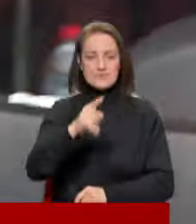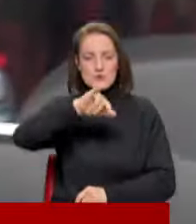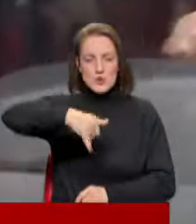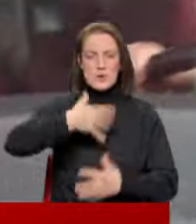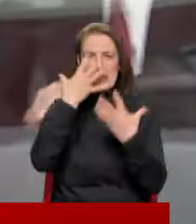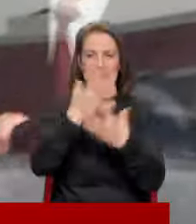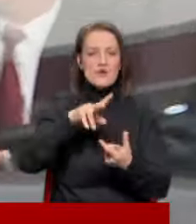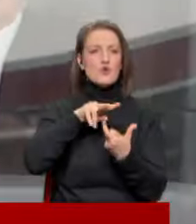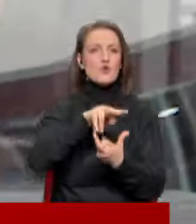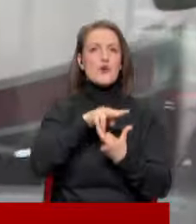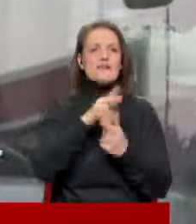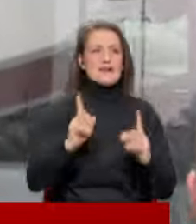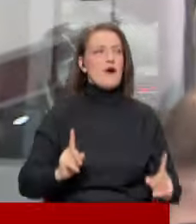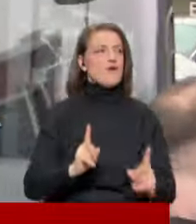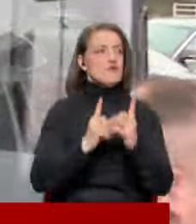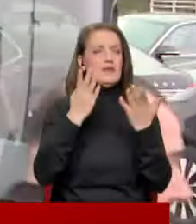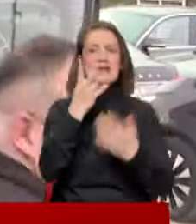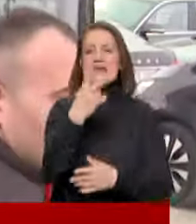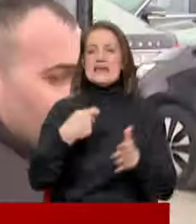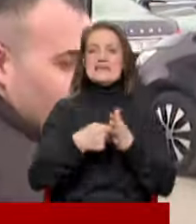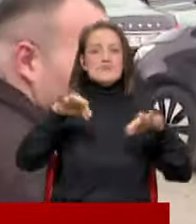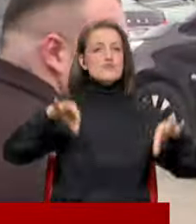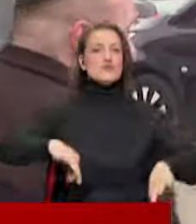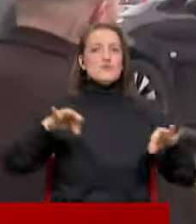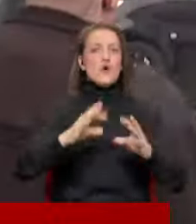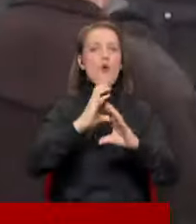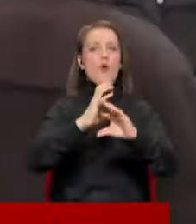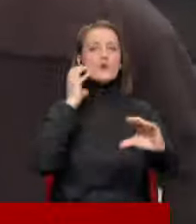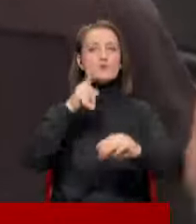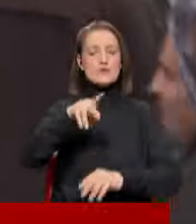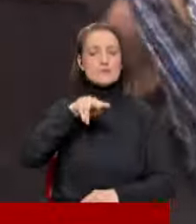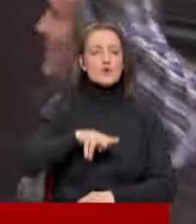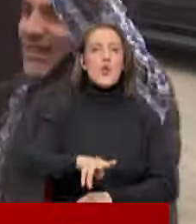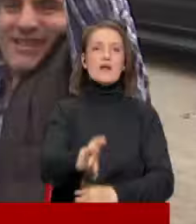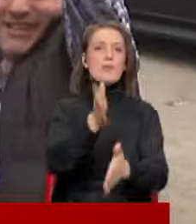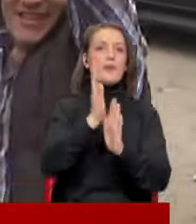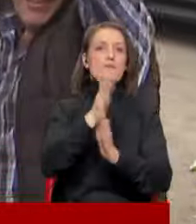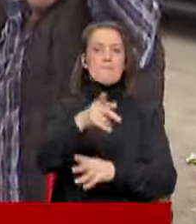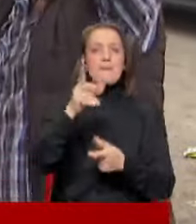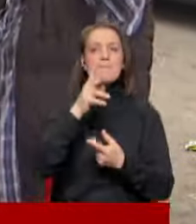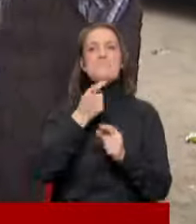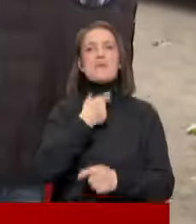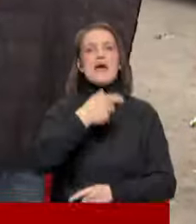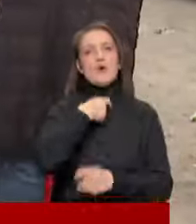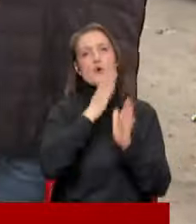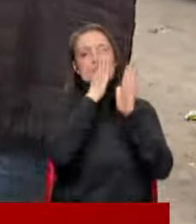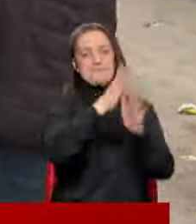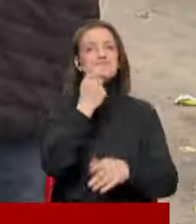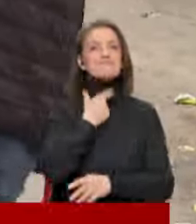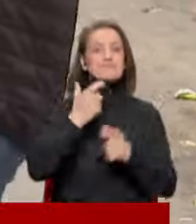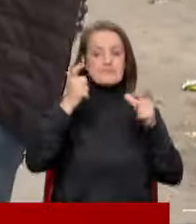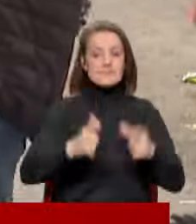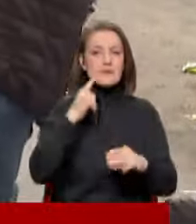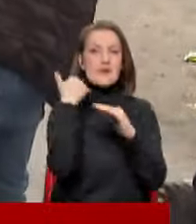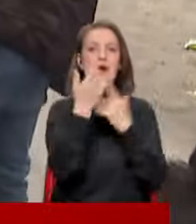ilgiyle Ümraniye'de karşılandı iki isim Şimdi otobüsle yola devam ediyor Beykoz'a gidecekler ve orada da